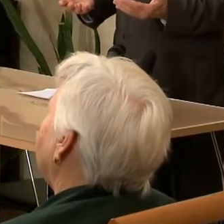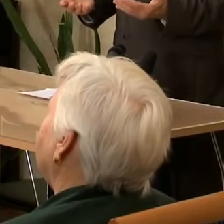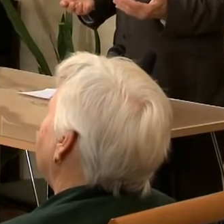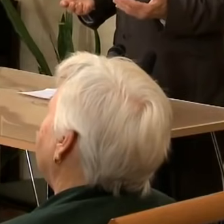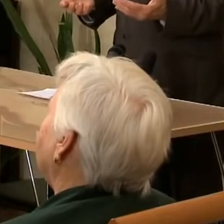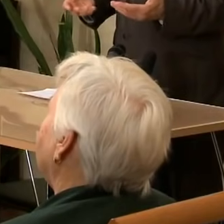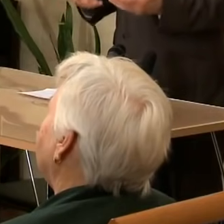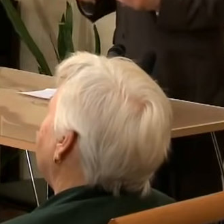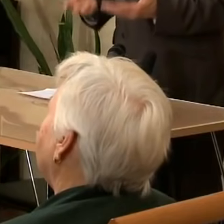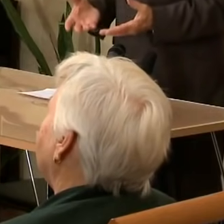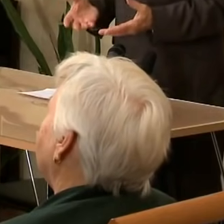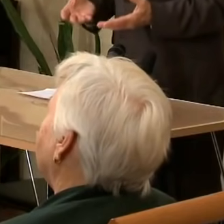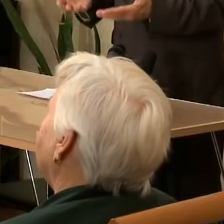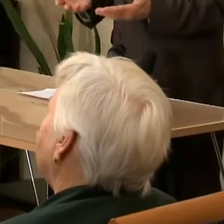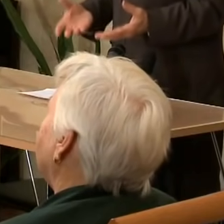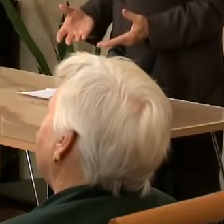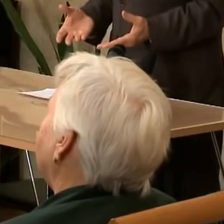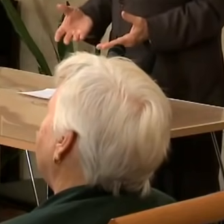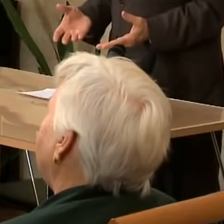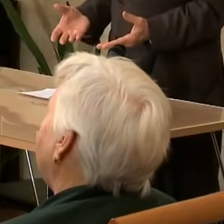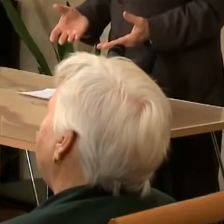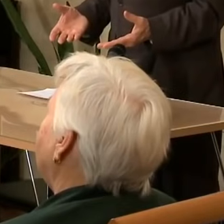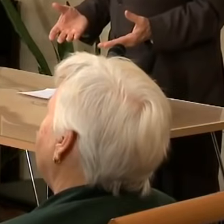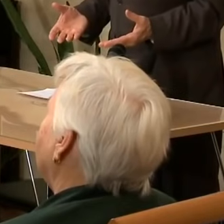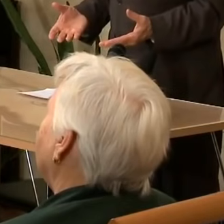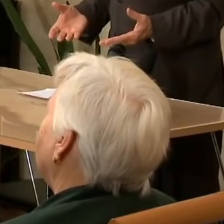Ублажаются люди, у которых чистое сердце.